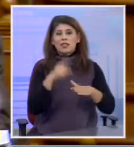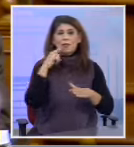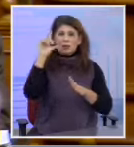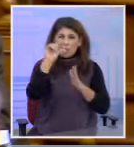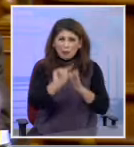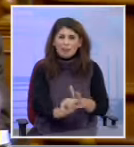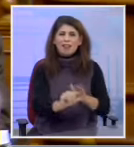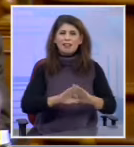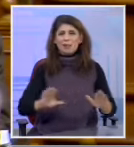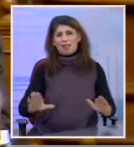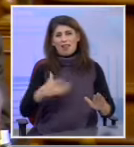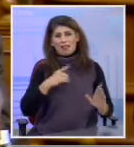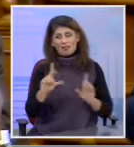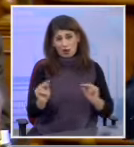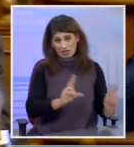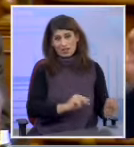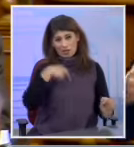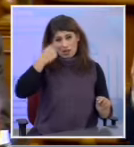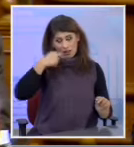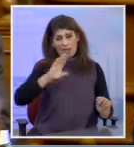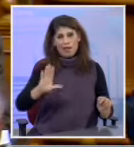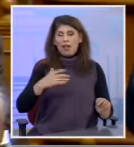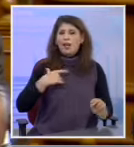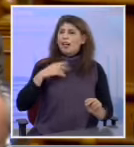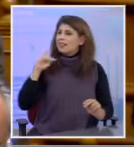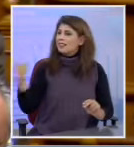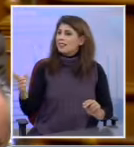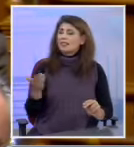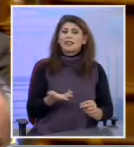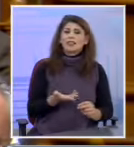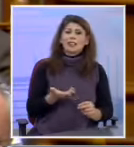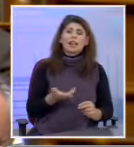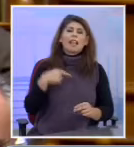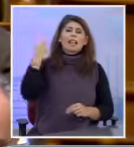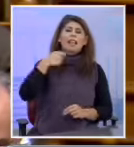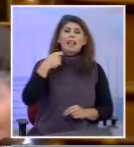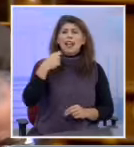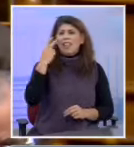αντίστοιχο. Να σας απαντήσω με έναν αντίστοιχο τίτλο ταινίας. «Κοίτα ποιος μιλάει».